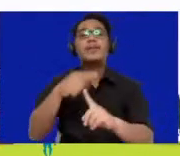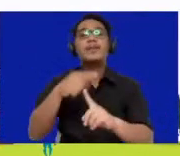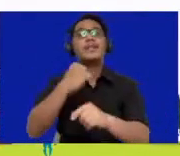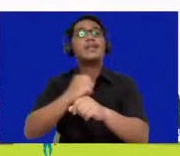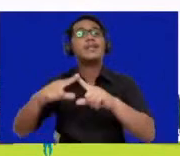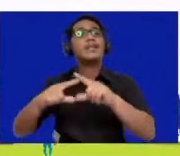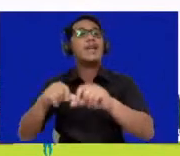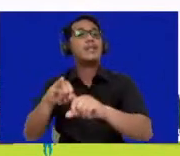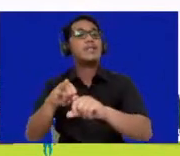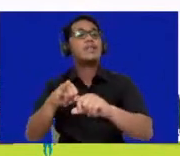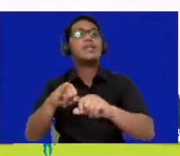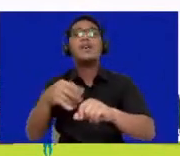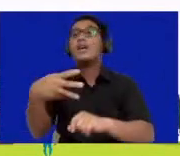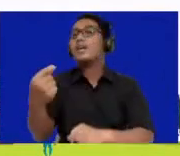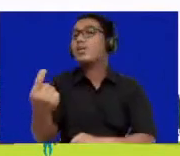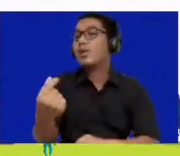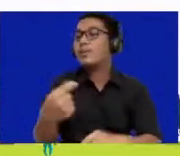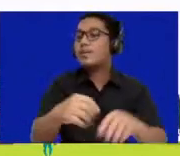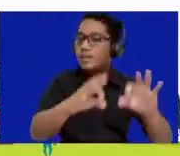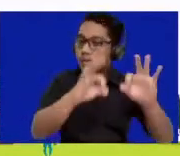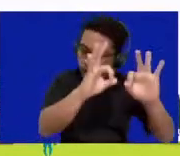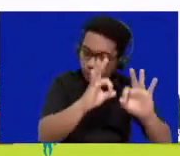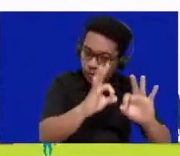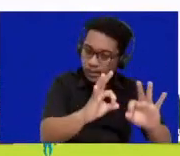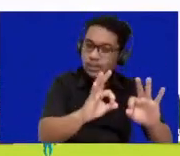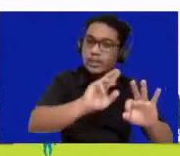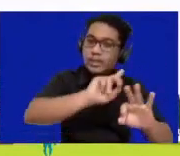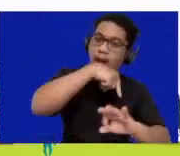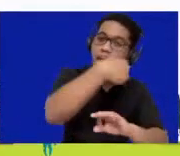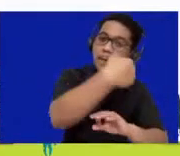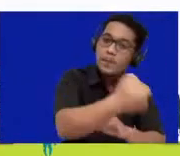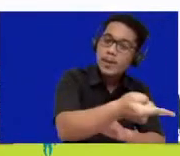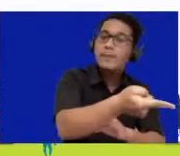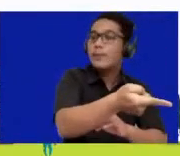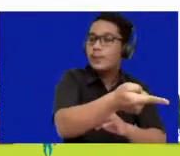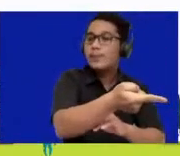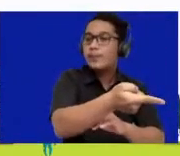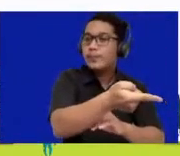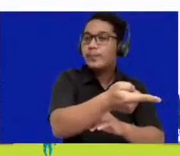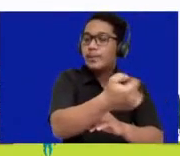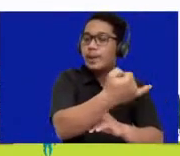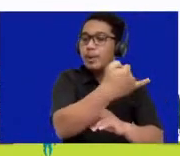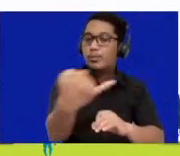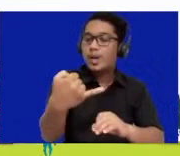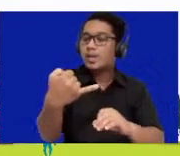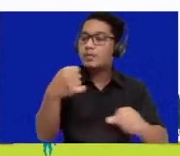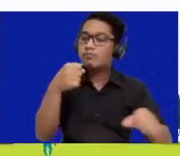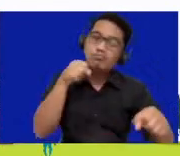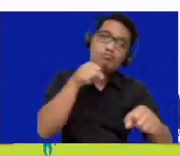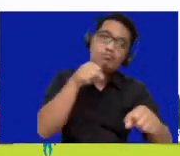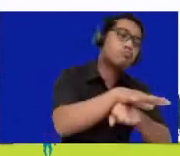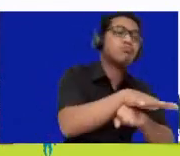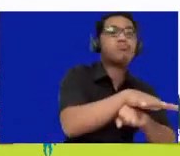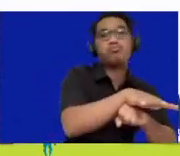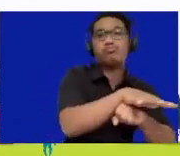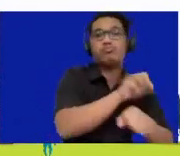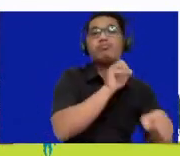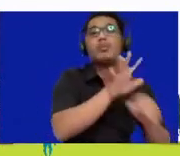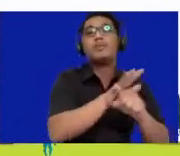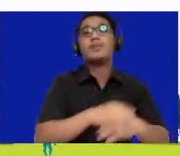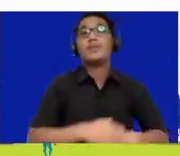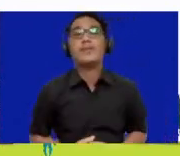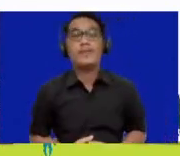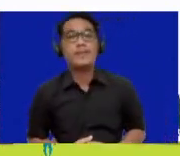edukasi, dan sampai ke tingkat pengurangan wabah pandemi yang selama ini dirasakan. Dan satu